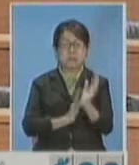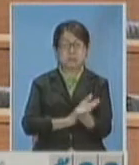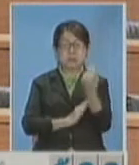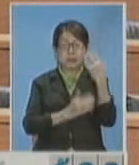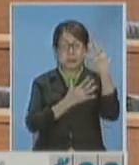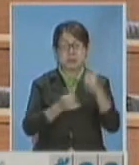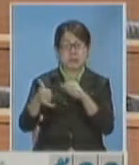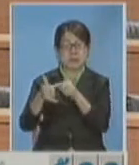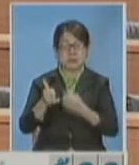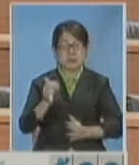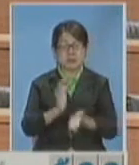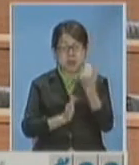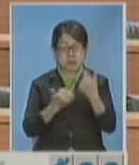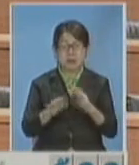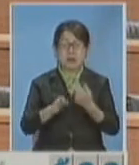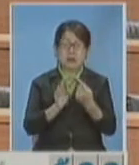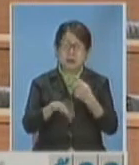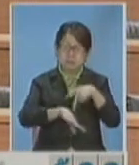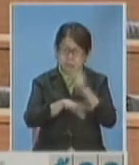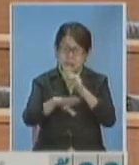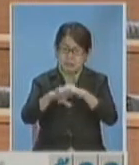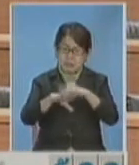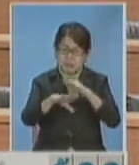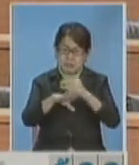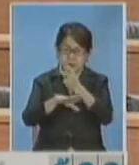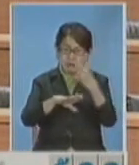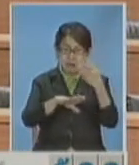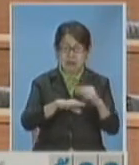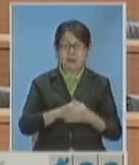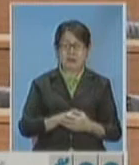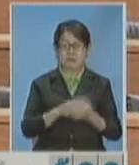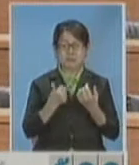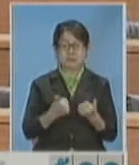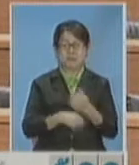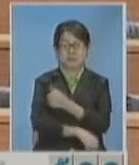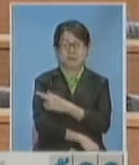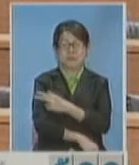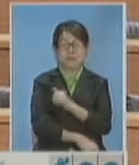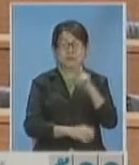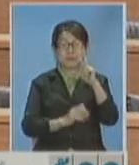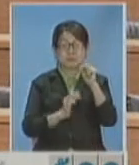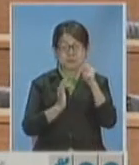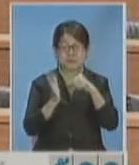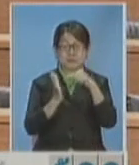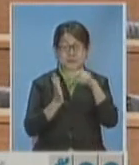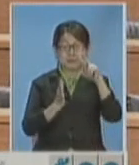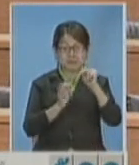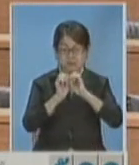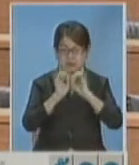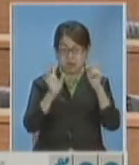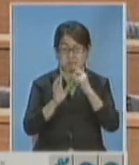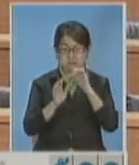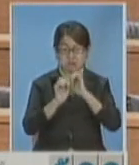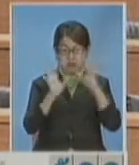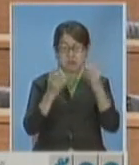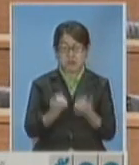ครับท่านประธานก็ได้มีคำวินิจฉัยได้มีการตักเตือนหลายครั้งเมื่อสักครู่คุณหมอชนน่านก็ได้พูดไปค่อนข้างชัดเลยนะครับว่